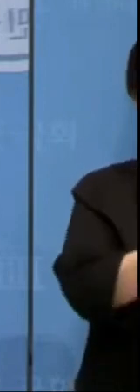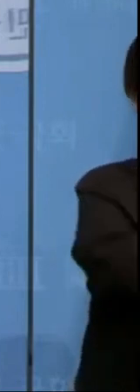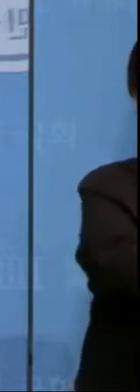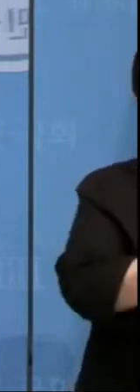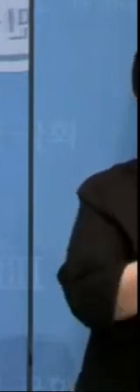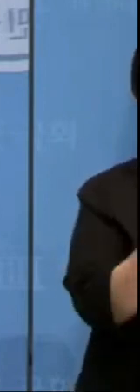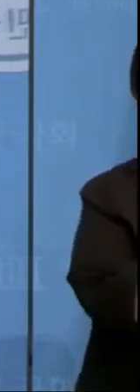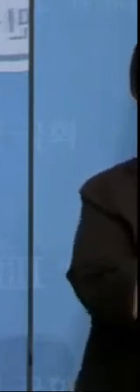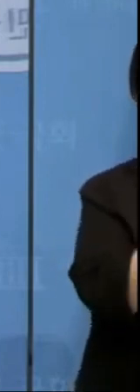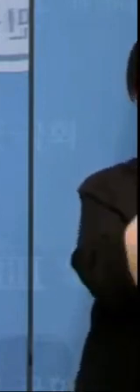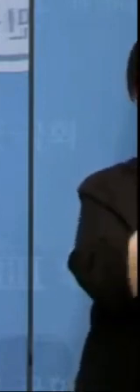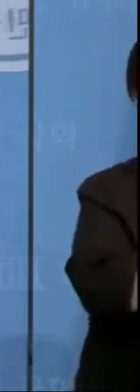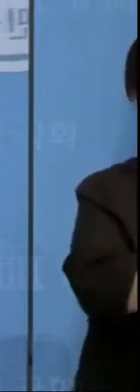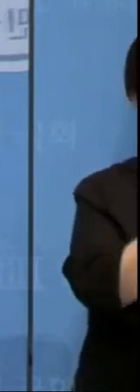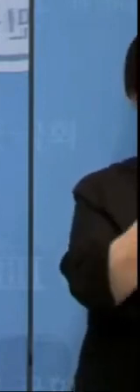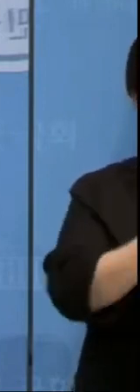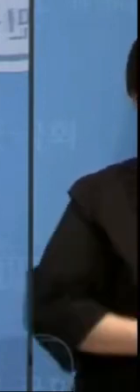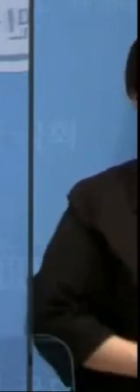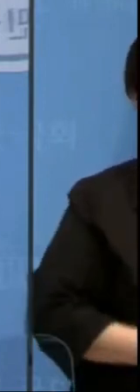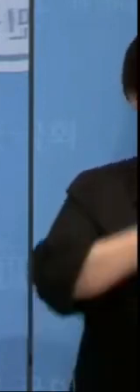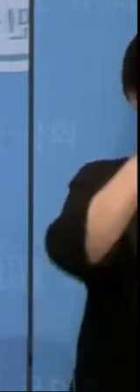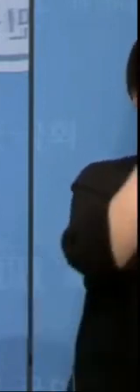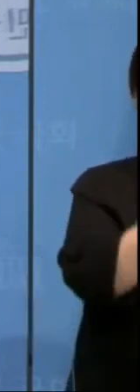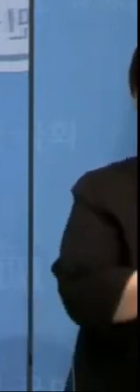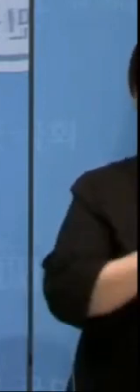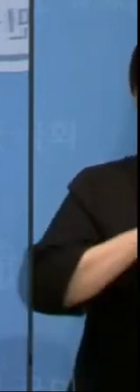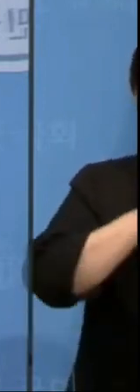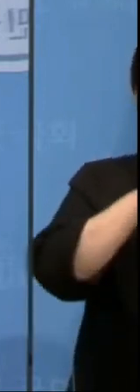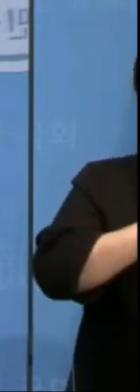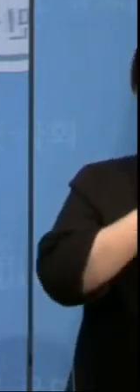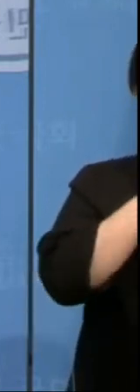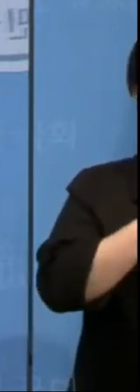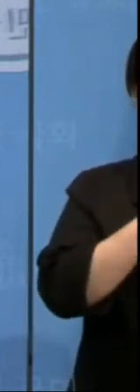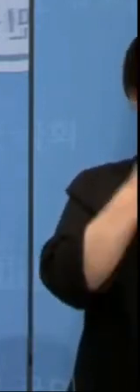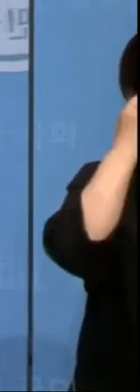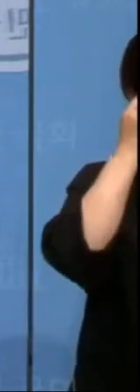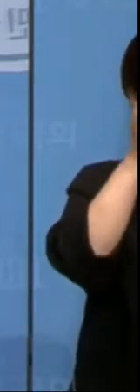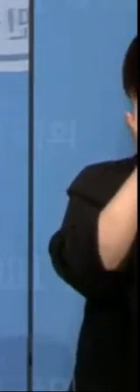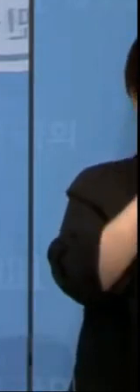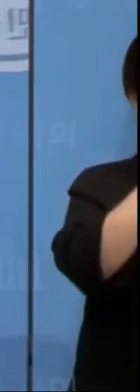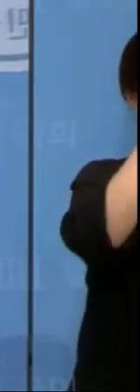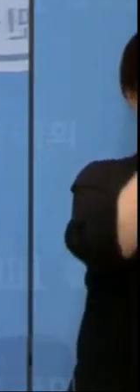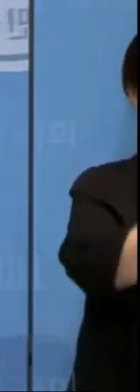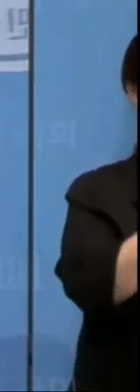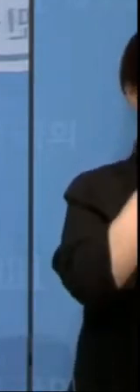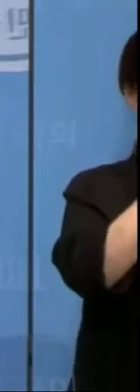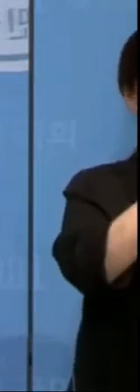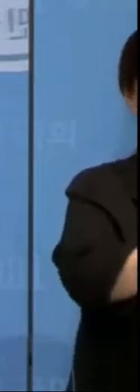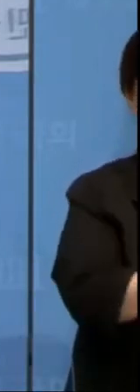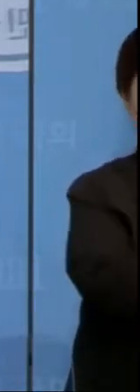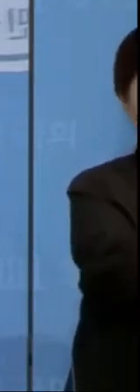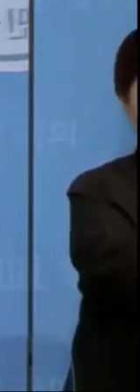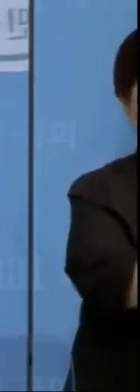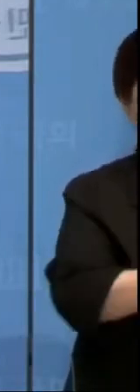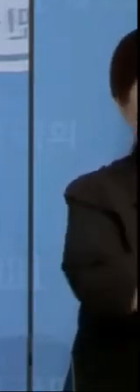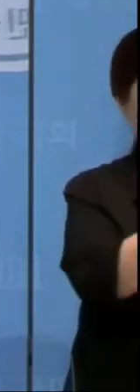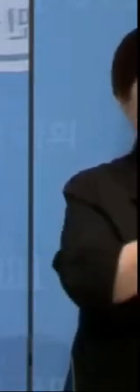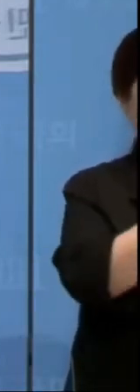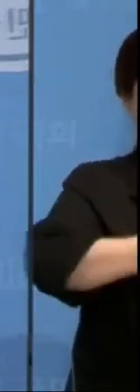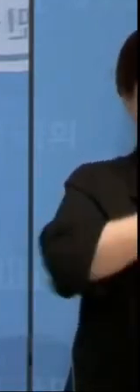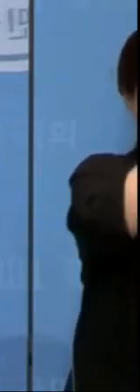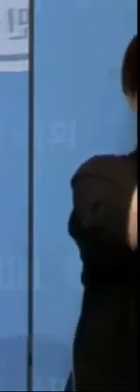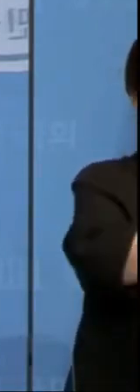합니다. 결국 육군의 편의만 생각하다 참담한 결과를 낳고 말았습니다. 코로나로 인한